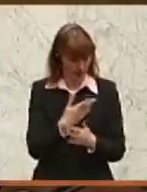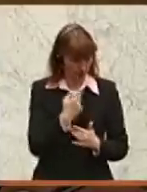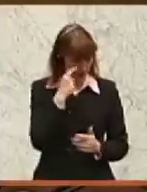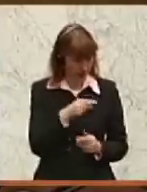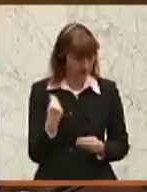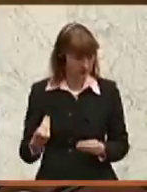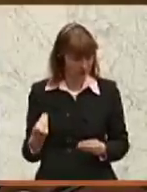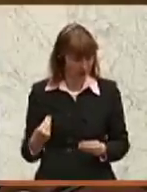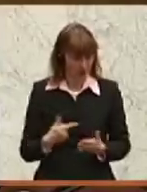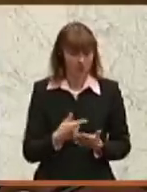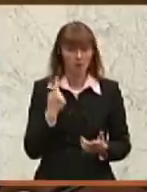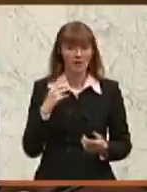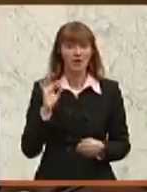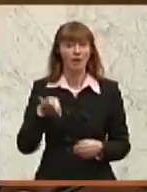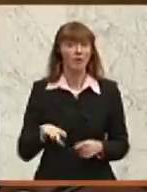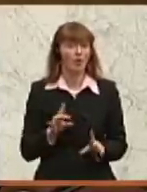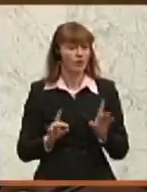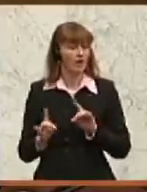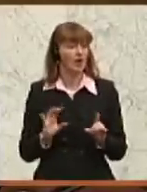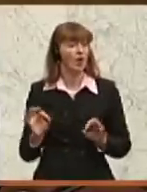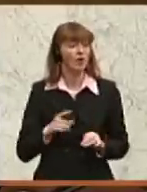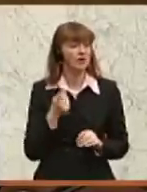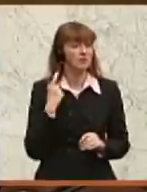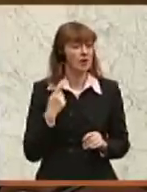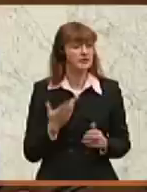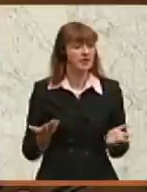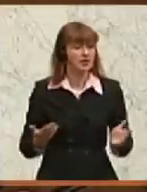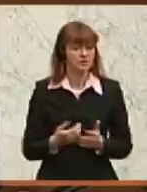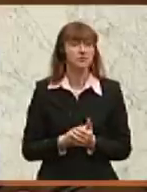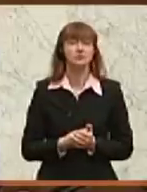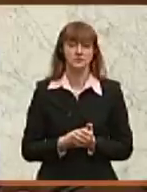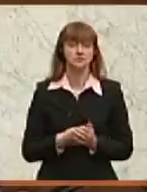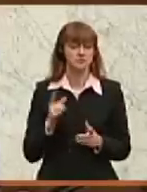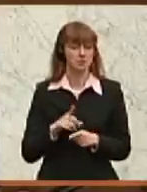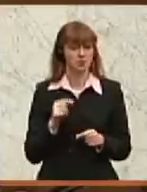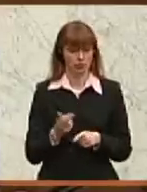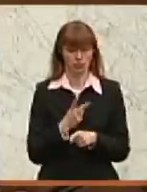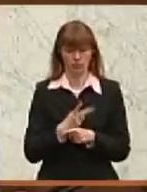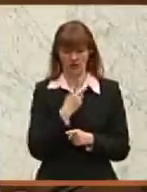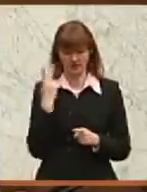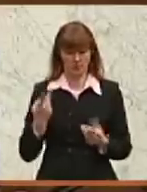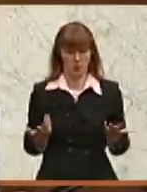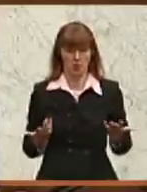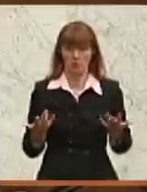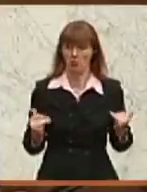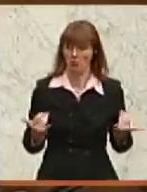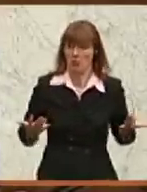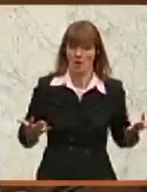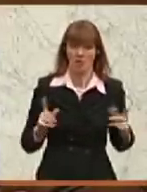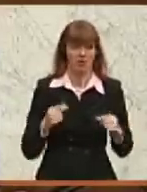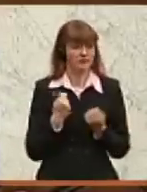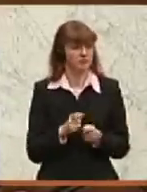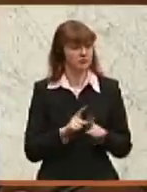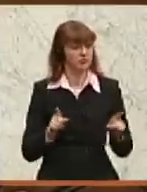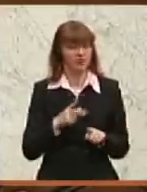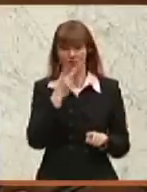die FPÖ-Wähler? Wen meinen Sie? Oh ja, das ist das Staatsvolk. Aber wir wissen alle, dass Volk unterschiedliche